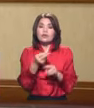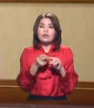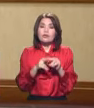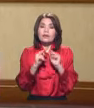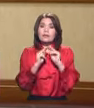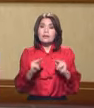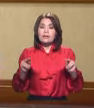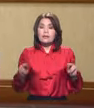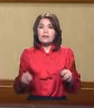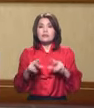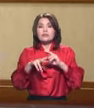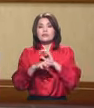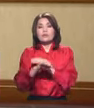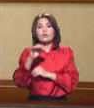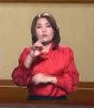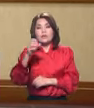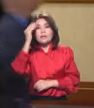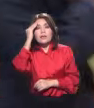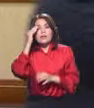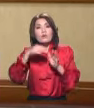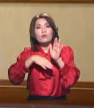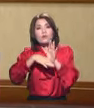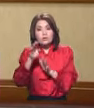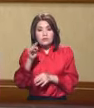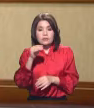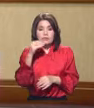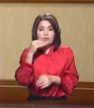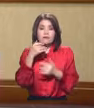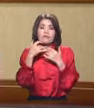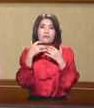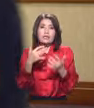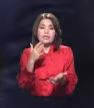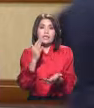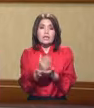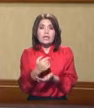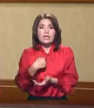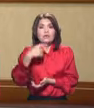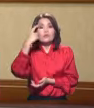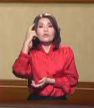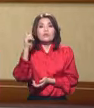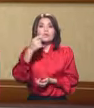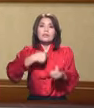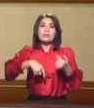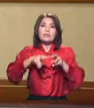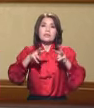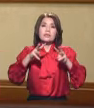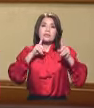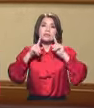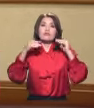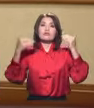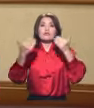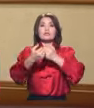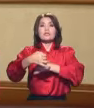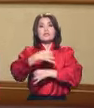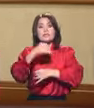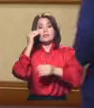мұғалімдердің, ұстаздарымыздың біліктілігін арттыру бұл қажеттілік екендігін атап өтті. Менің ойымша біз мәжіліс депутаттары ретінде,